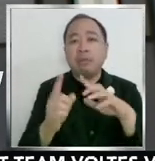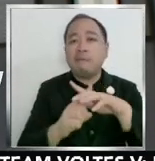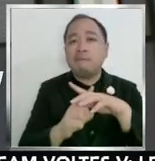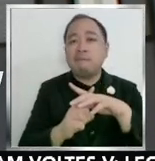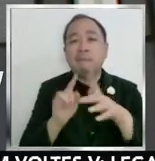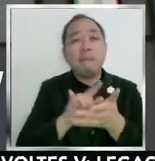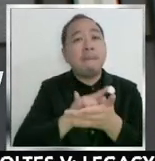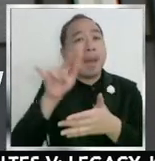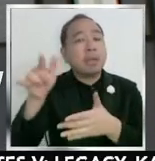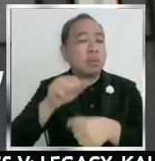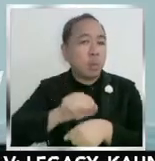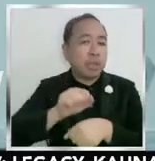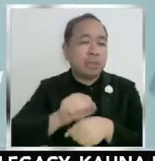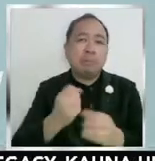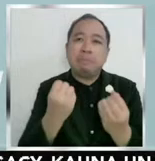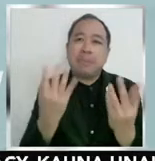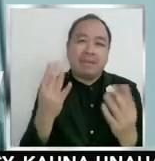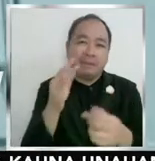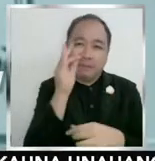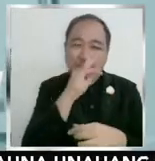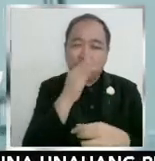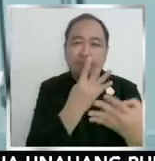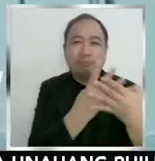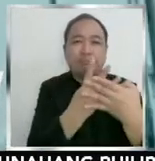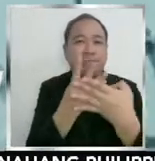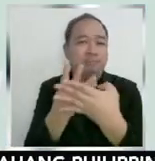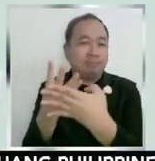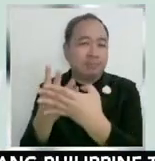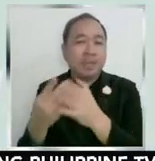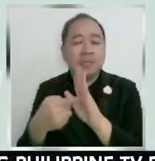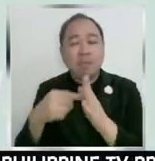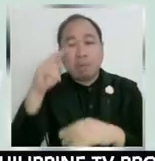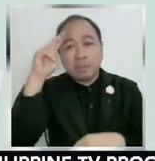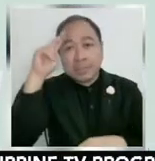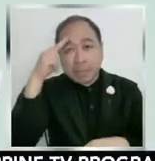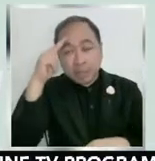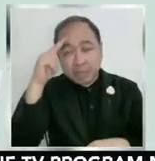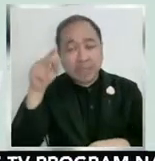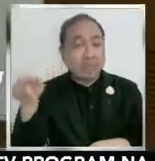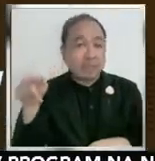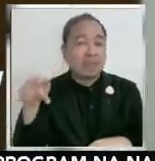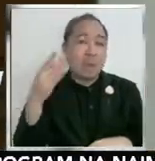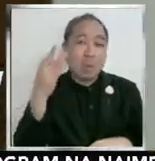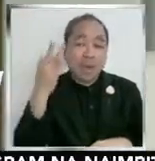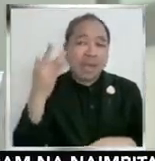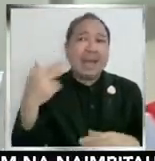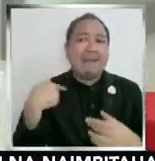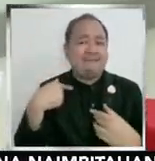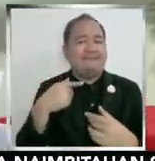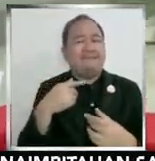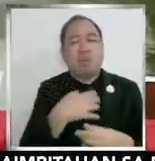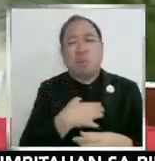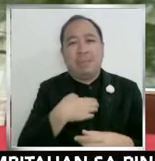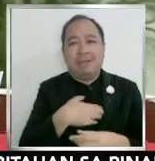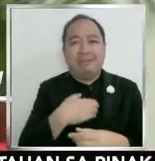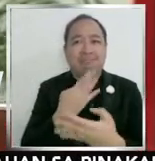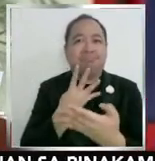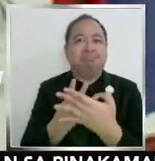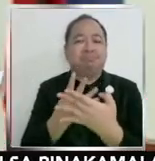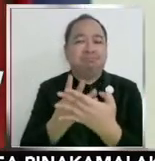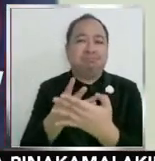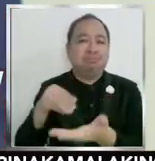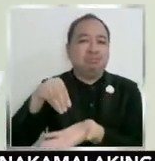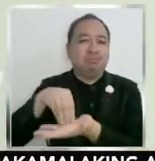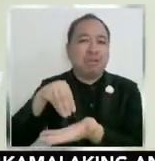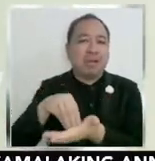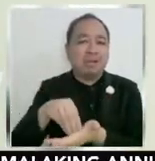sa ibang Middle Eastern countries gaya sa Saudi Arabia dahil sa reklamong utang. Pakiusap ng DMW, huwag silang